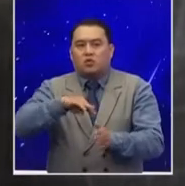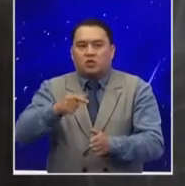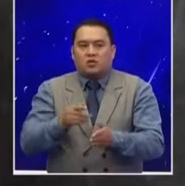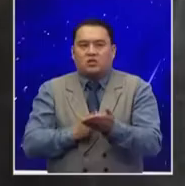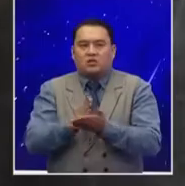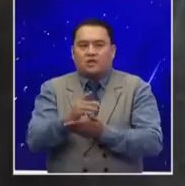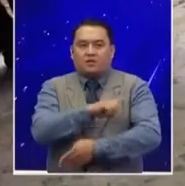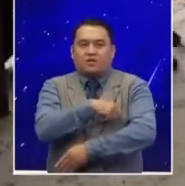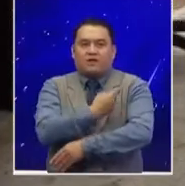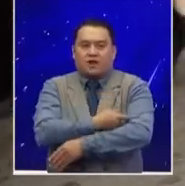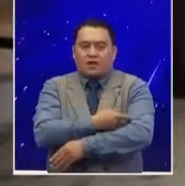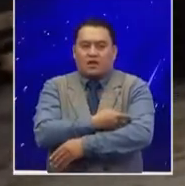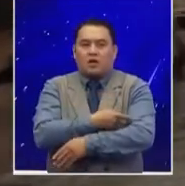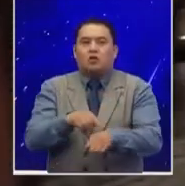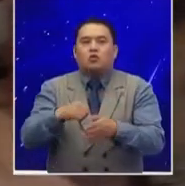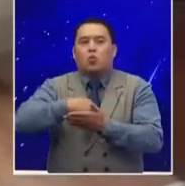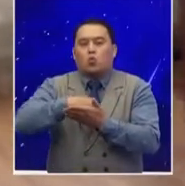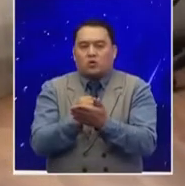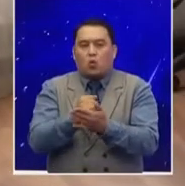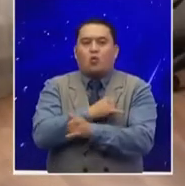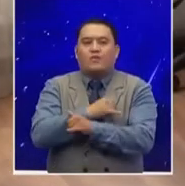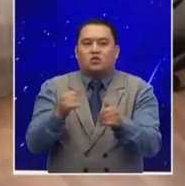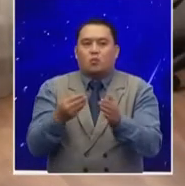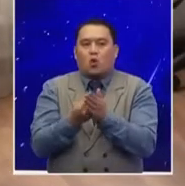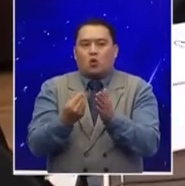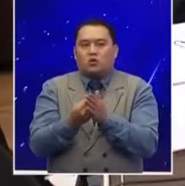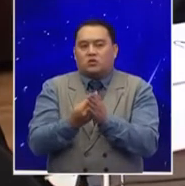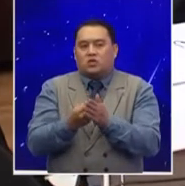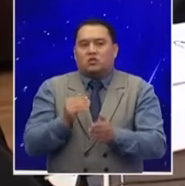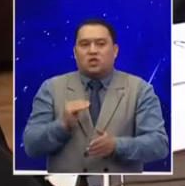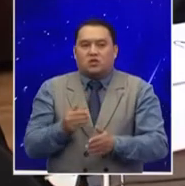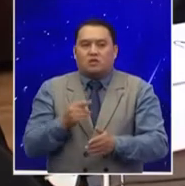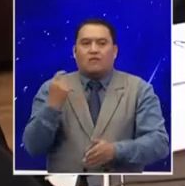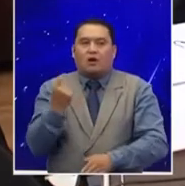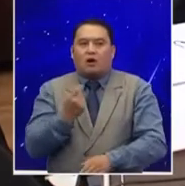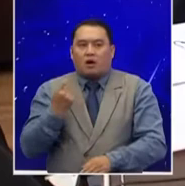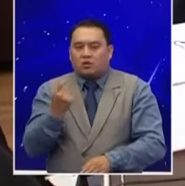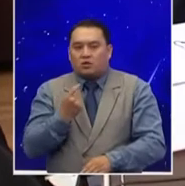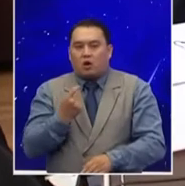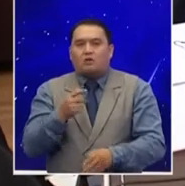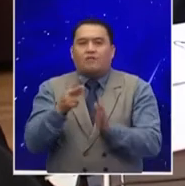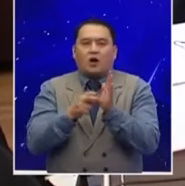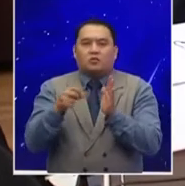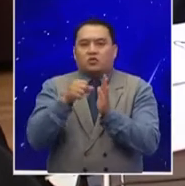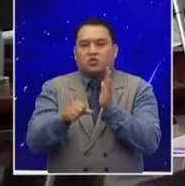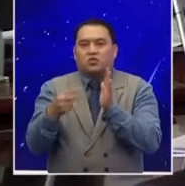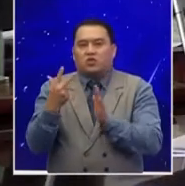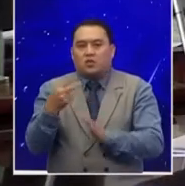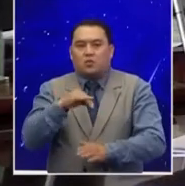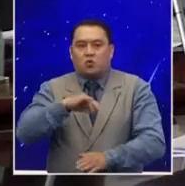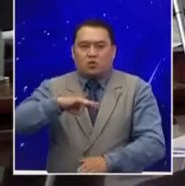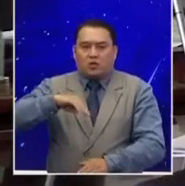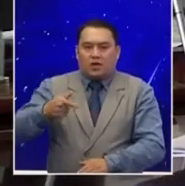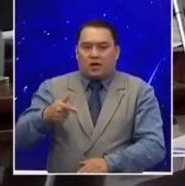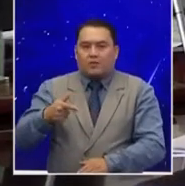сферу здравоохранения. Также утвердили увеличение бюджета жилищно-коммунального хозяйства на 863